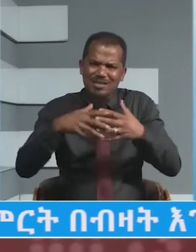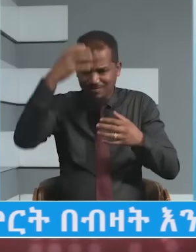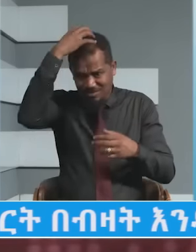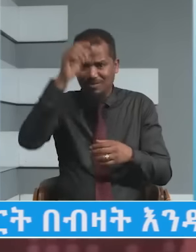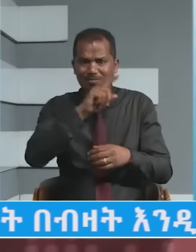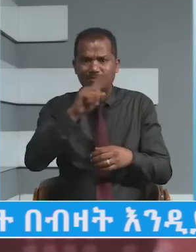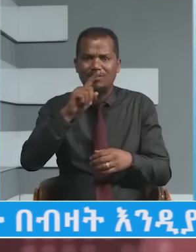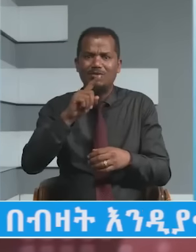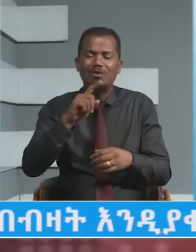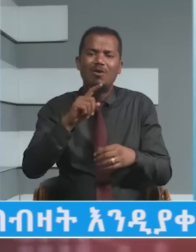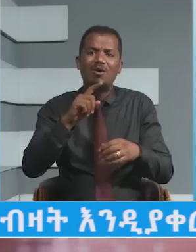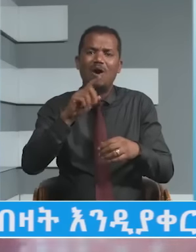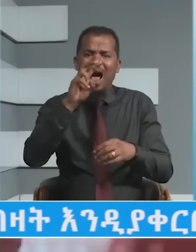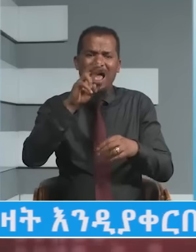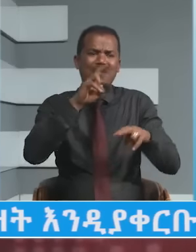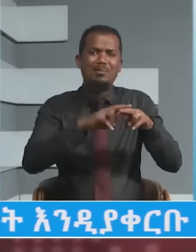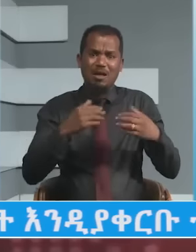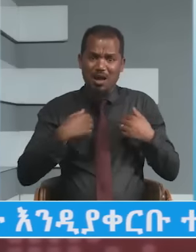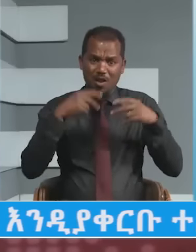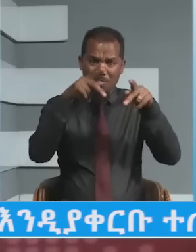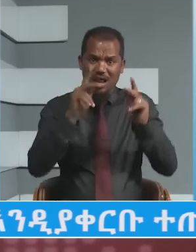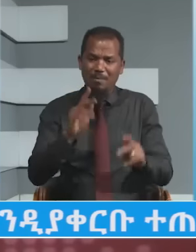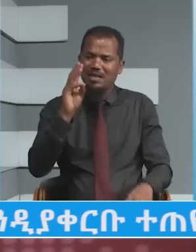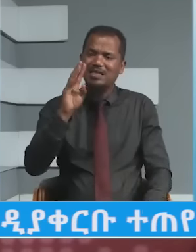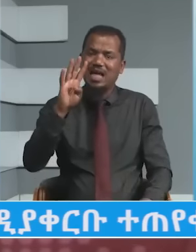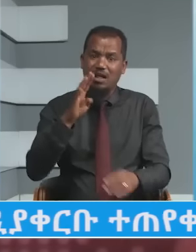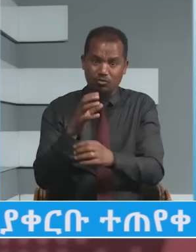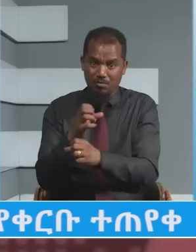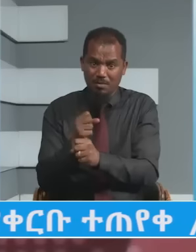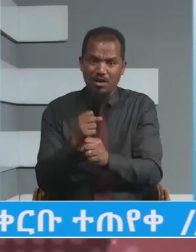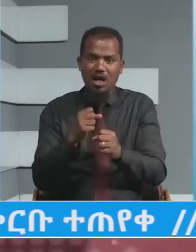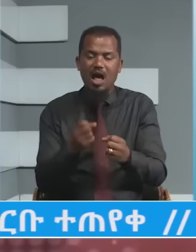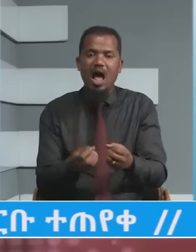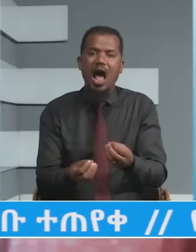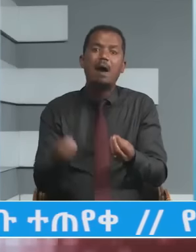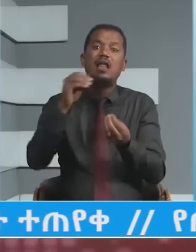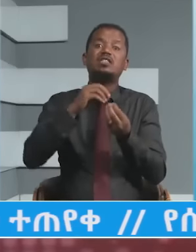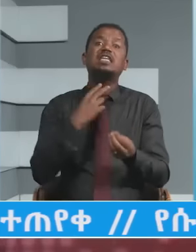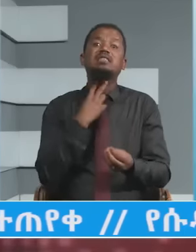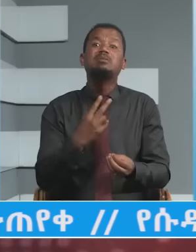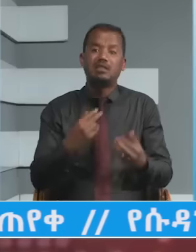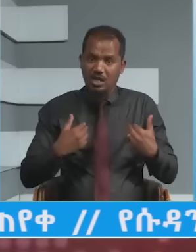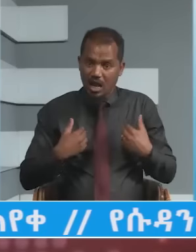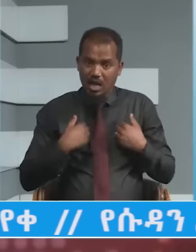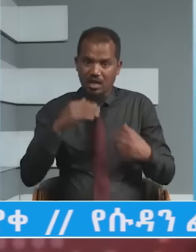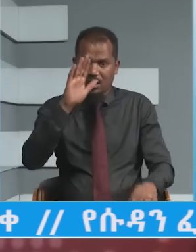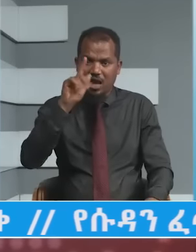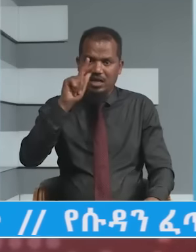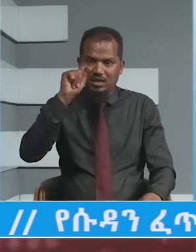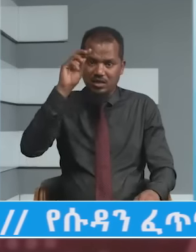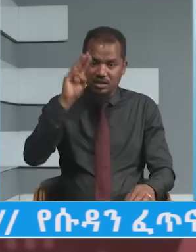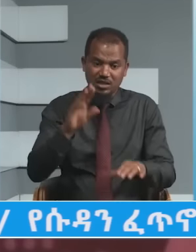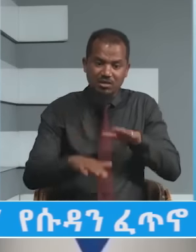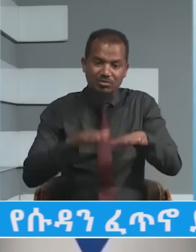መንግስት 120 መቀመጫ ባለው ፓርላማ 64 መቀመጫዎችን በመያዝ አብላጫ ድምፅ ስላላቸው